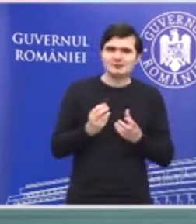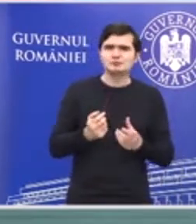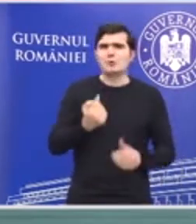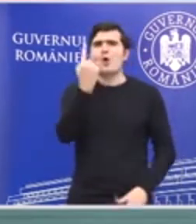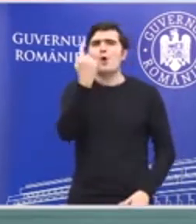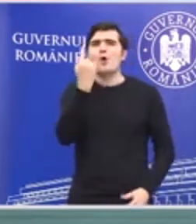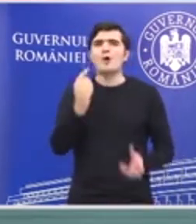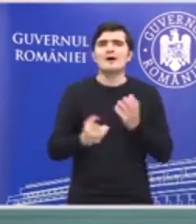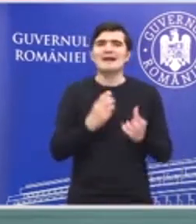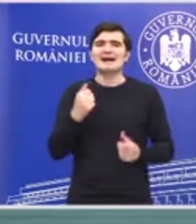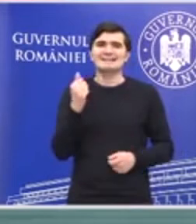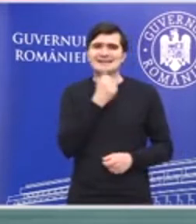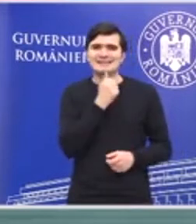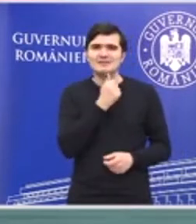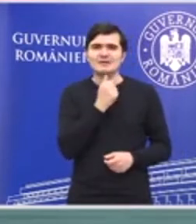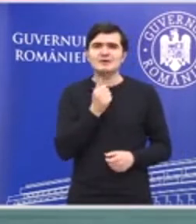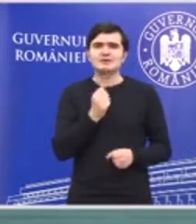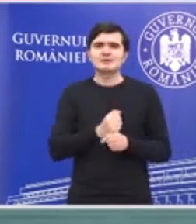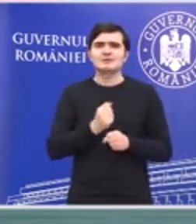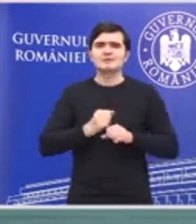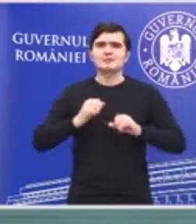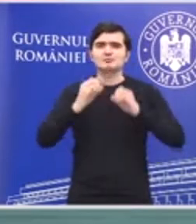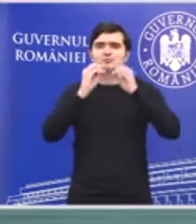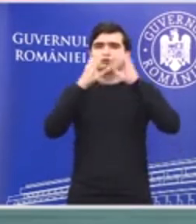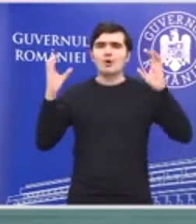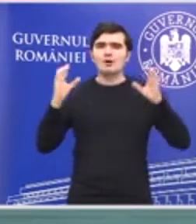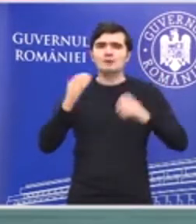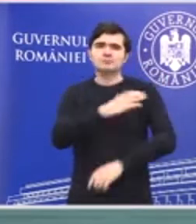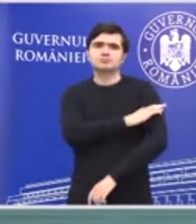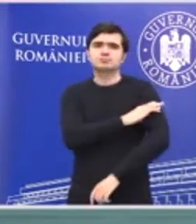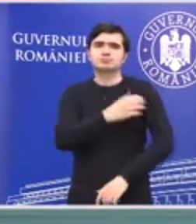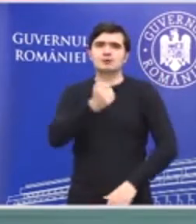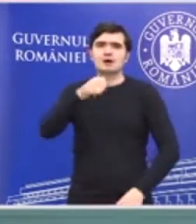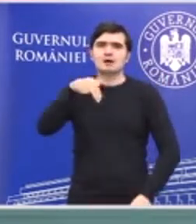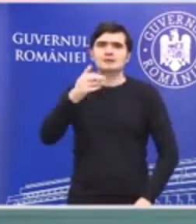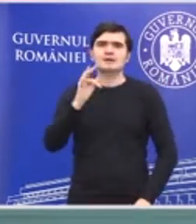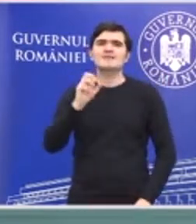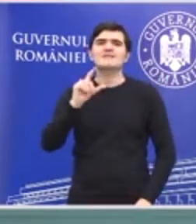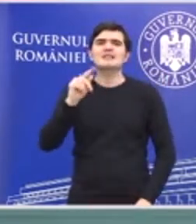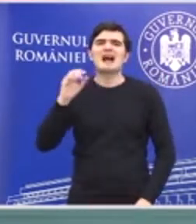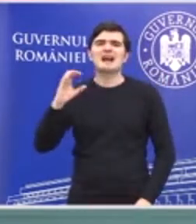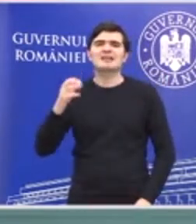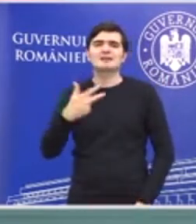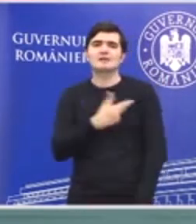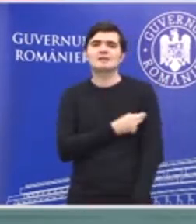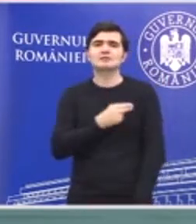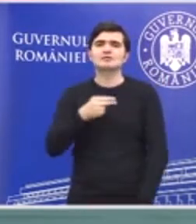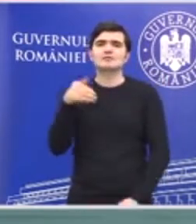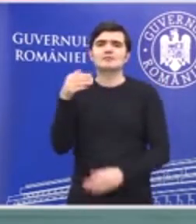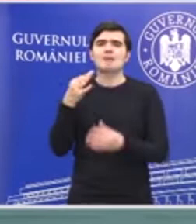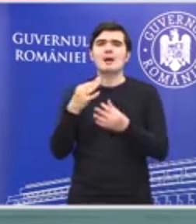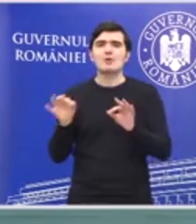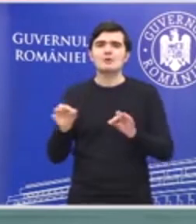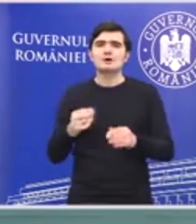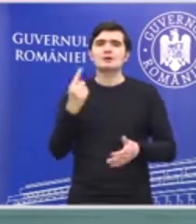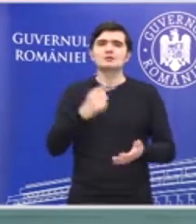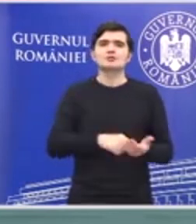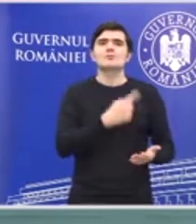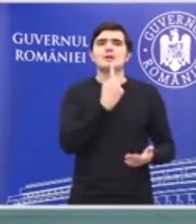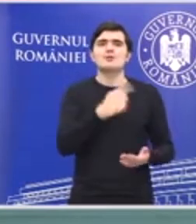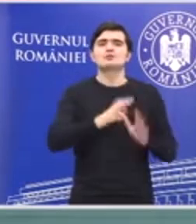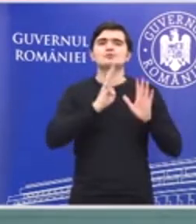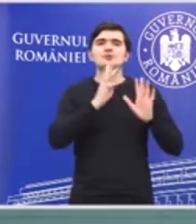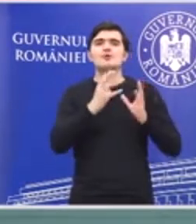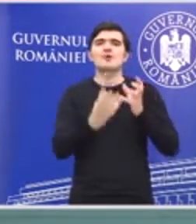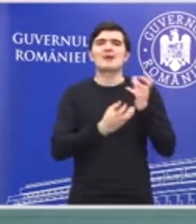reacție adversă severă, un caz de șoc anafilactic la vaccinul de la Moderna și 1109 reacții clasificate